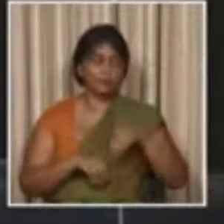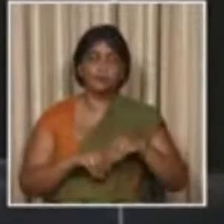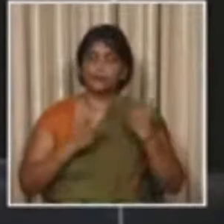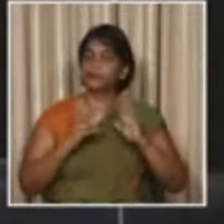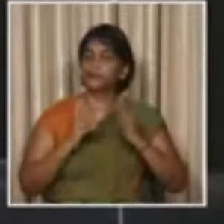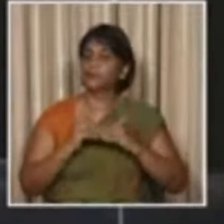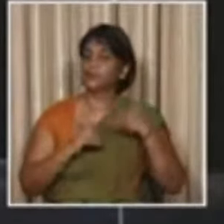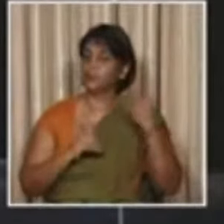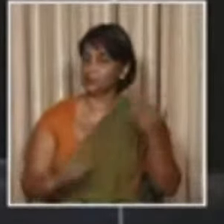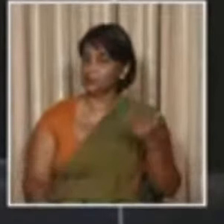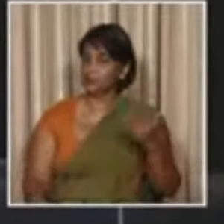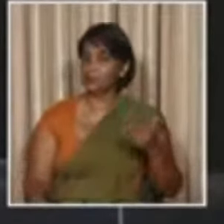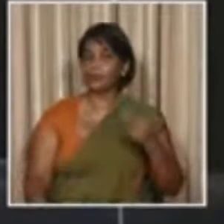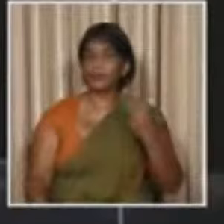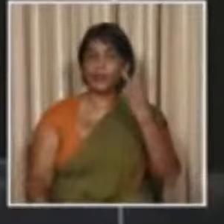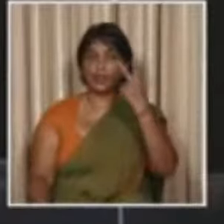එනකොට